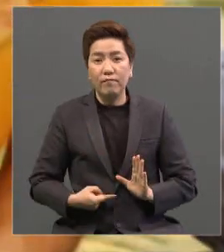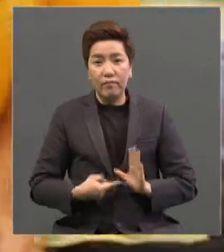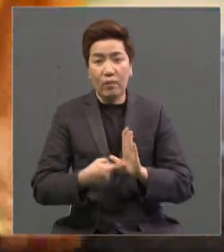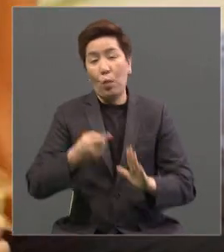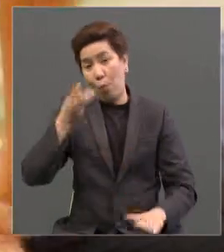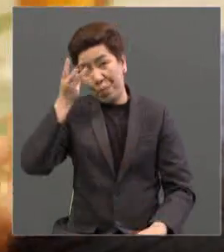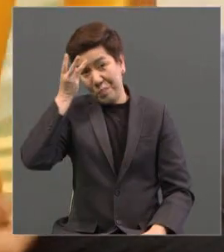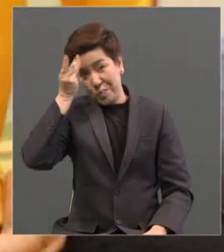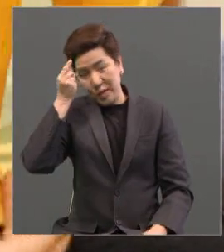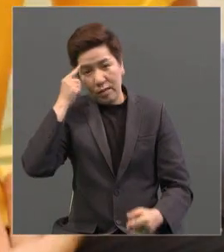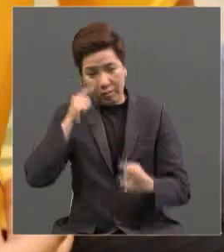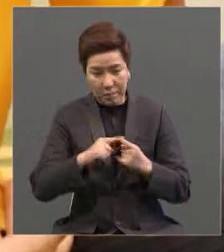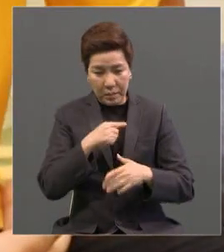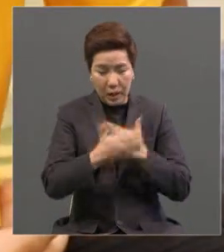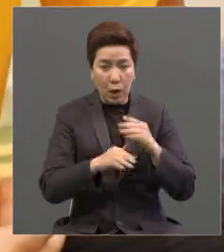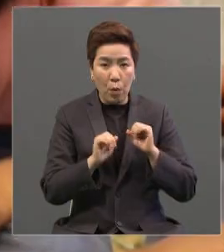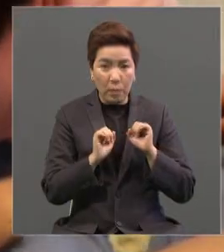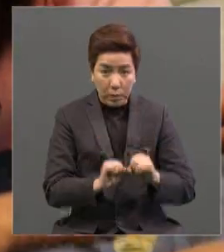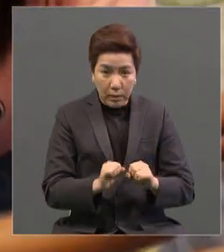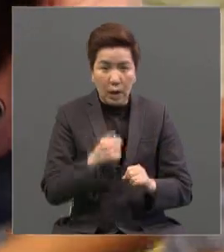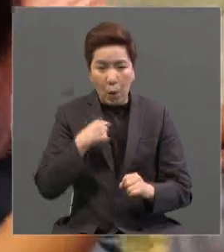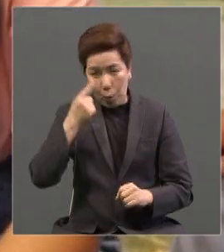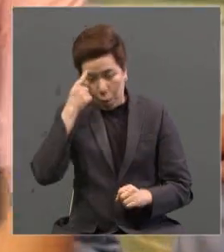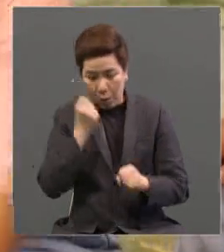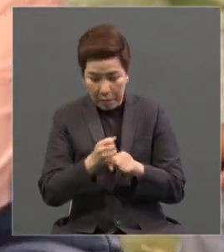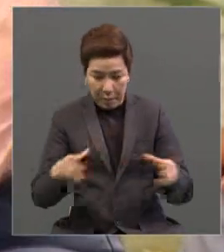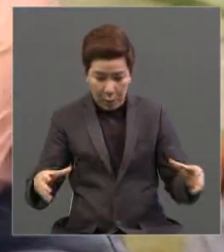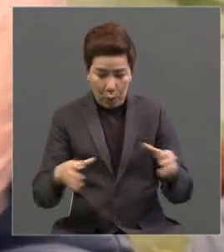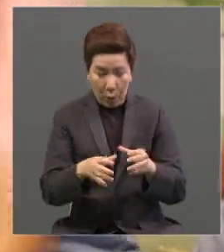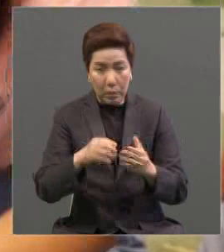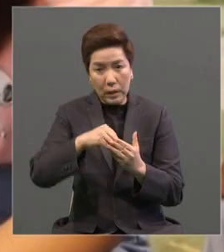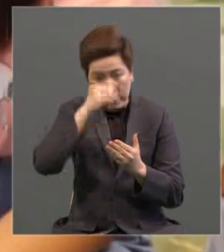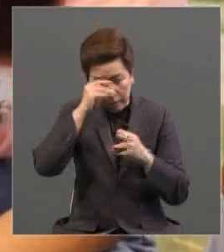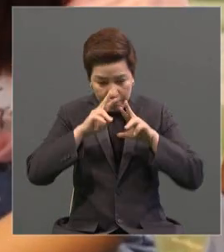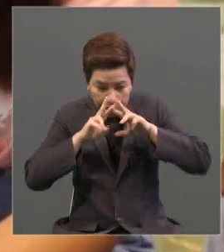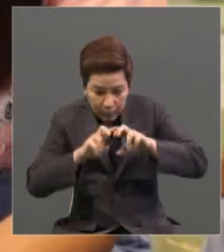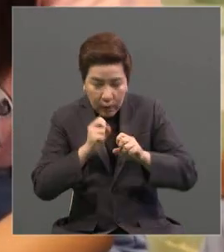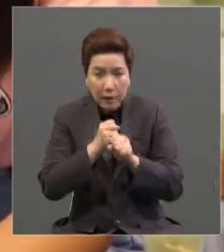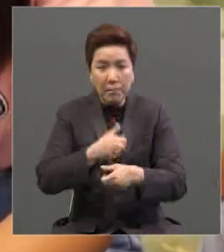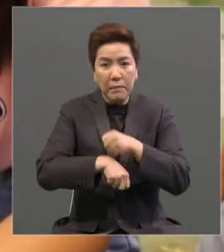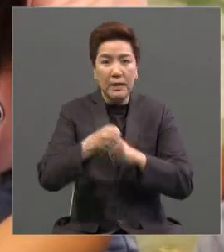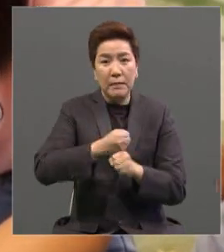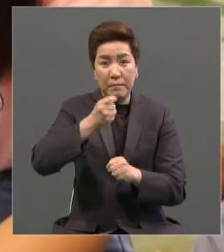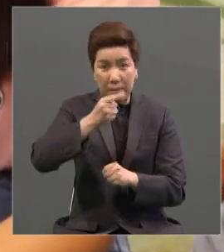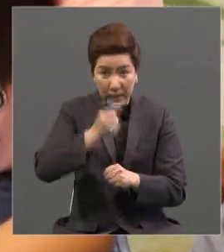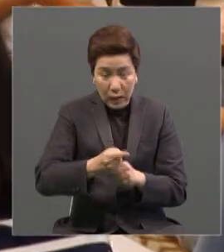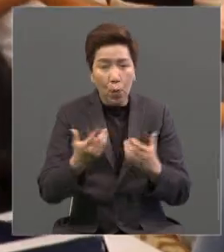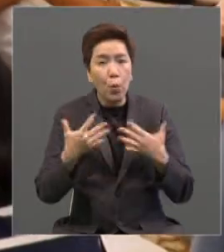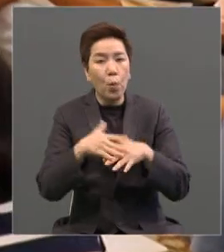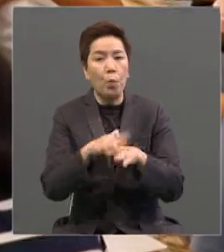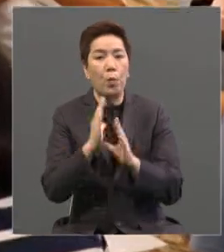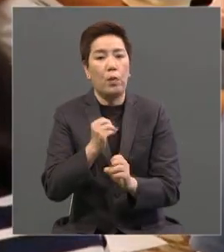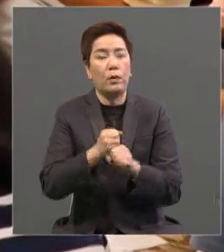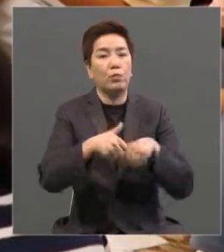ทางความคิดอ่าพัฒนาศักยภาพเรียนรู้การทำงานเป็นทีมผ่านการศึกษาค้นคว้าและปฏิบัติจริงร่วมกับ